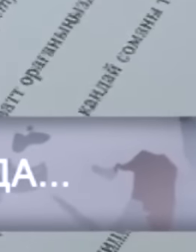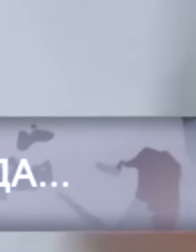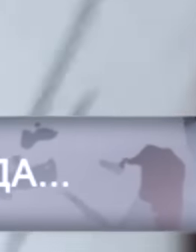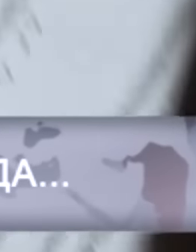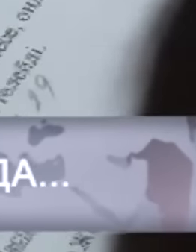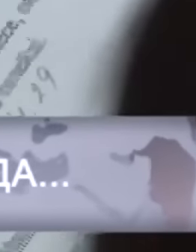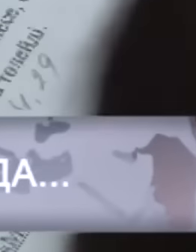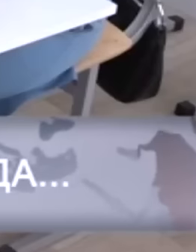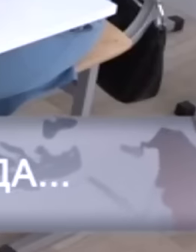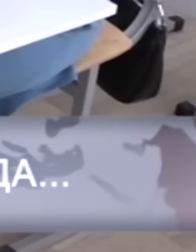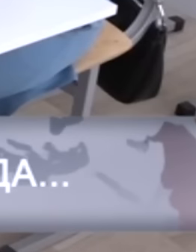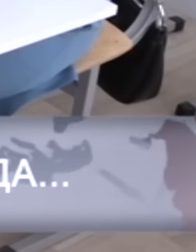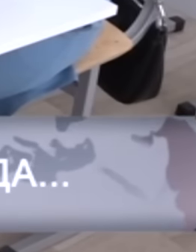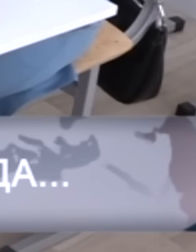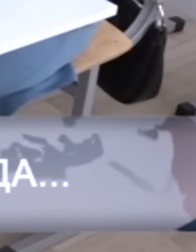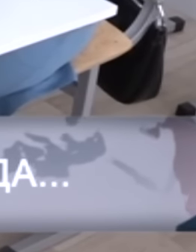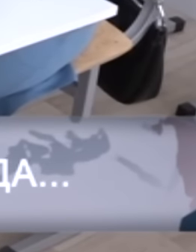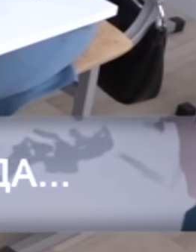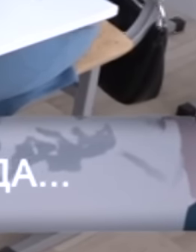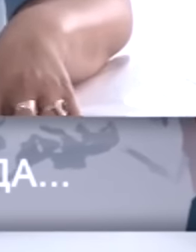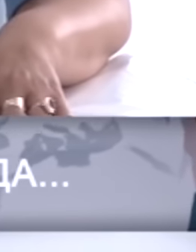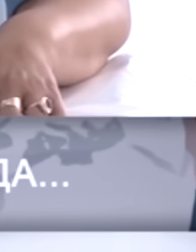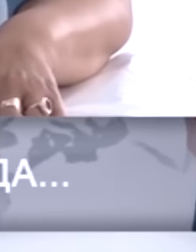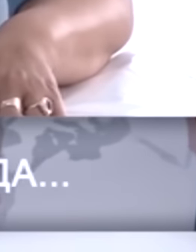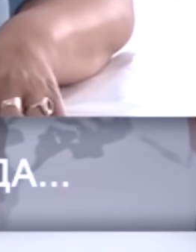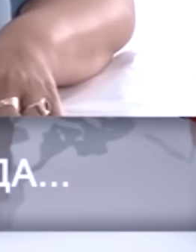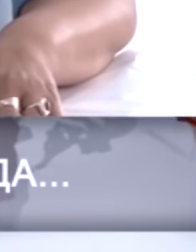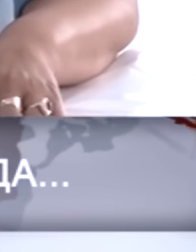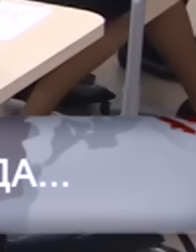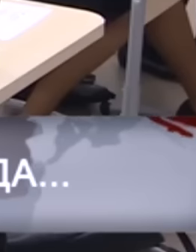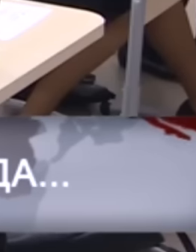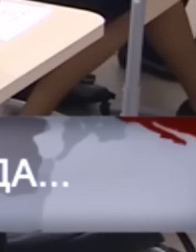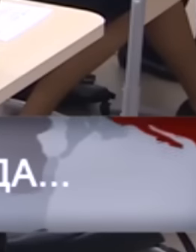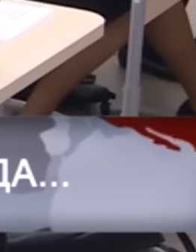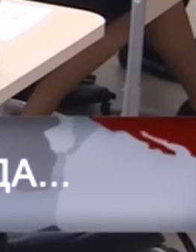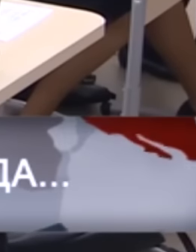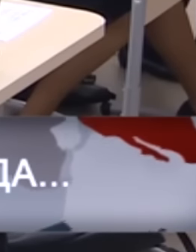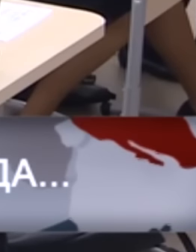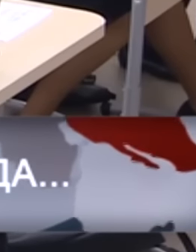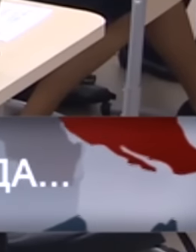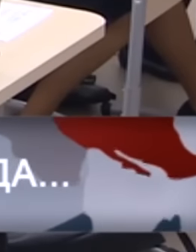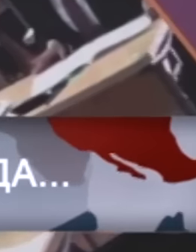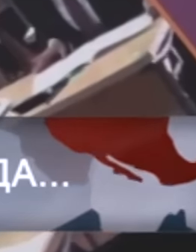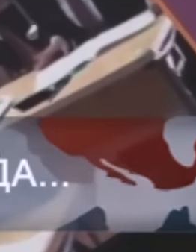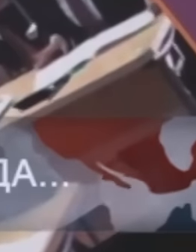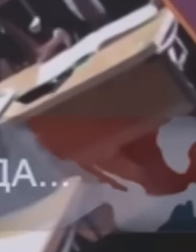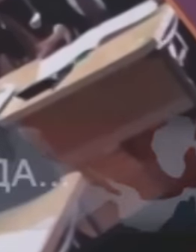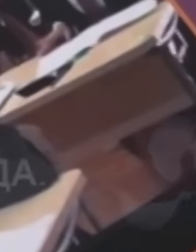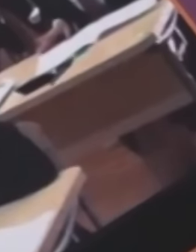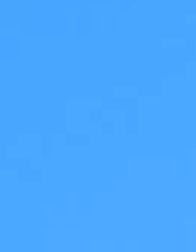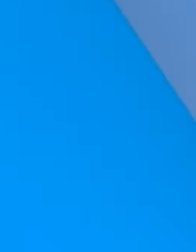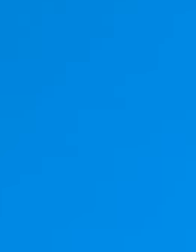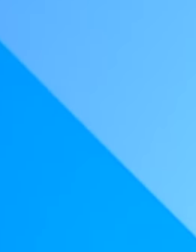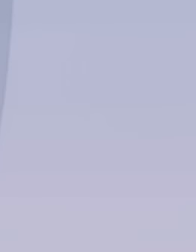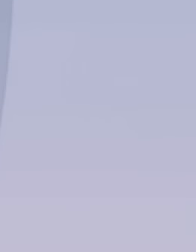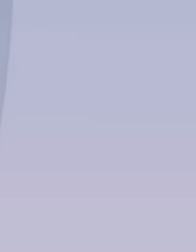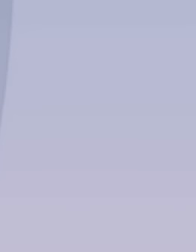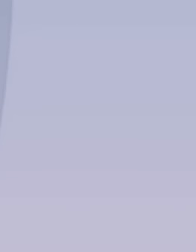балдан 24 ақ бал жинаған. Біз баланы бағы үшін оқытуды қоймаймыз ауылса.